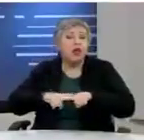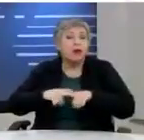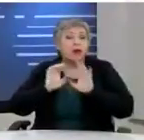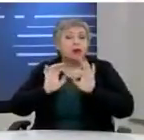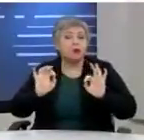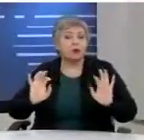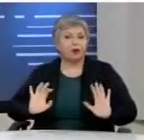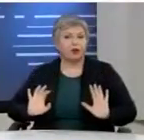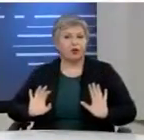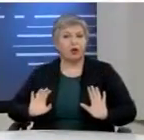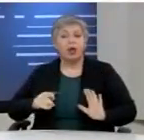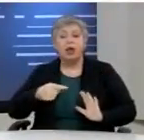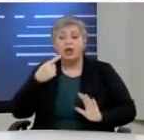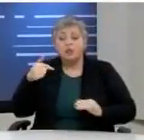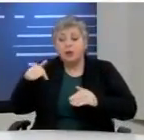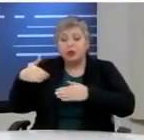ως γεωγραφικό χώρο.